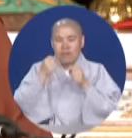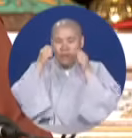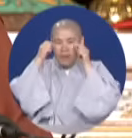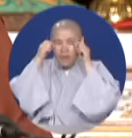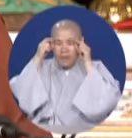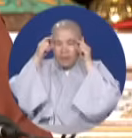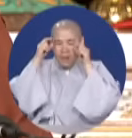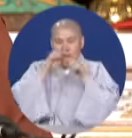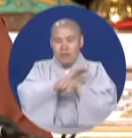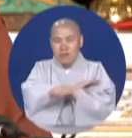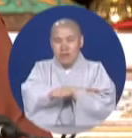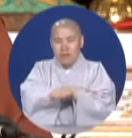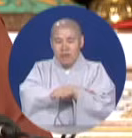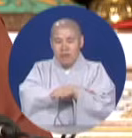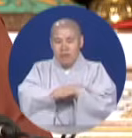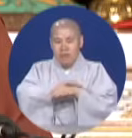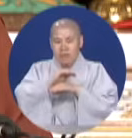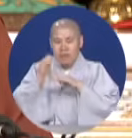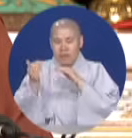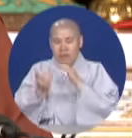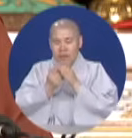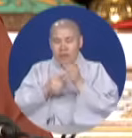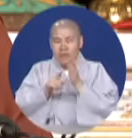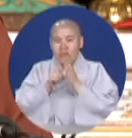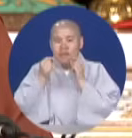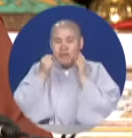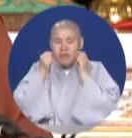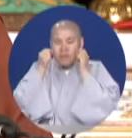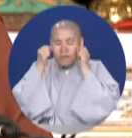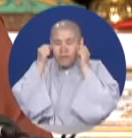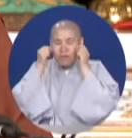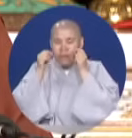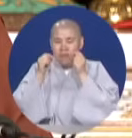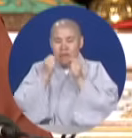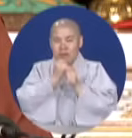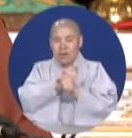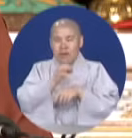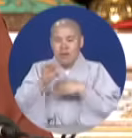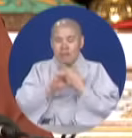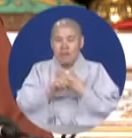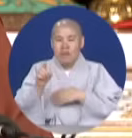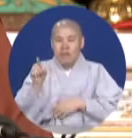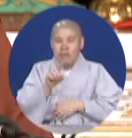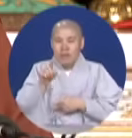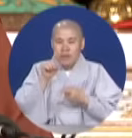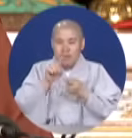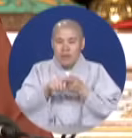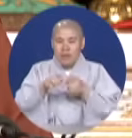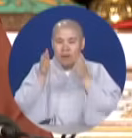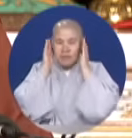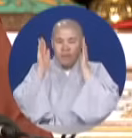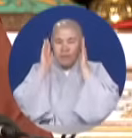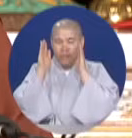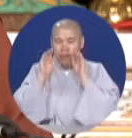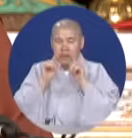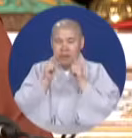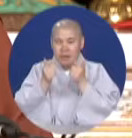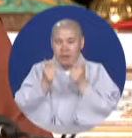깨달음을 자꾸 추구해 들어가면 이건 무엇에 대하여 공부하는 게